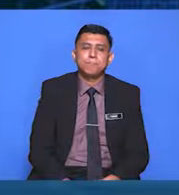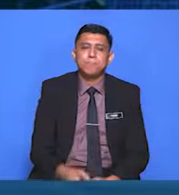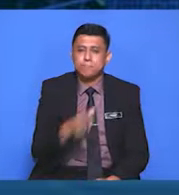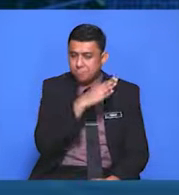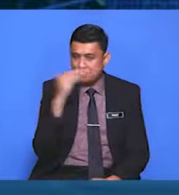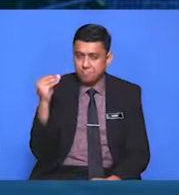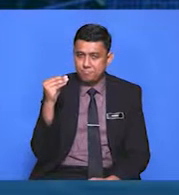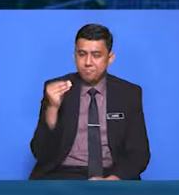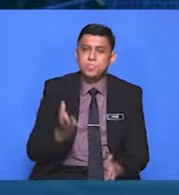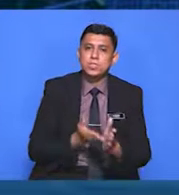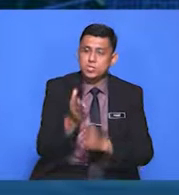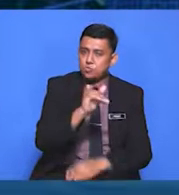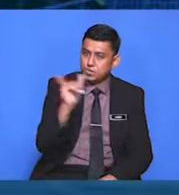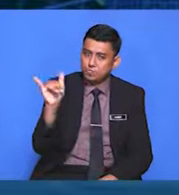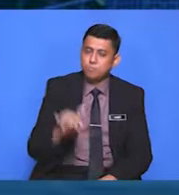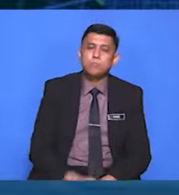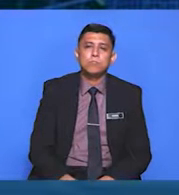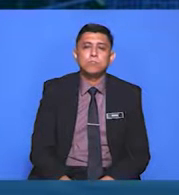Dan seterusnya